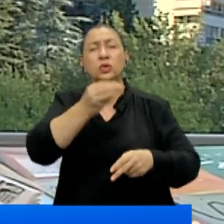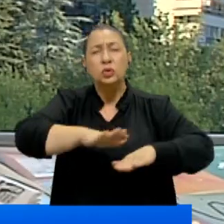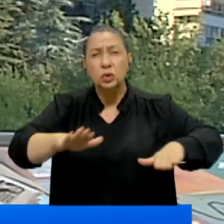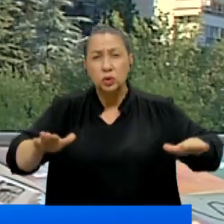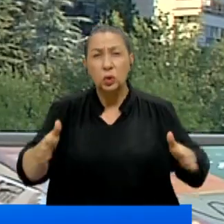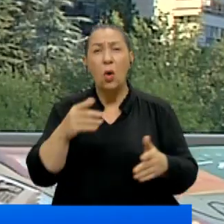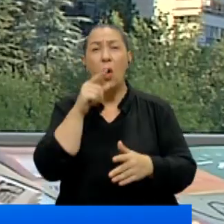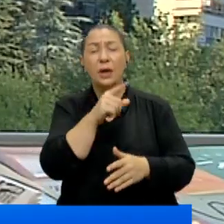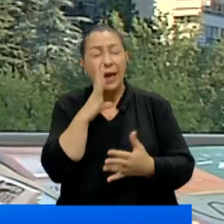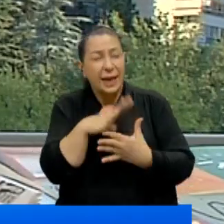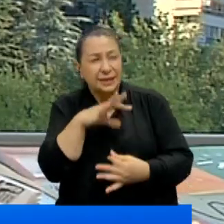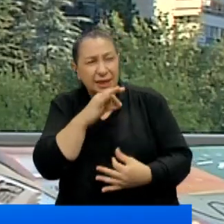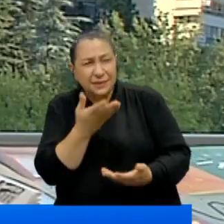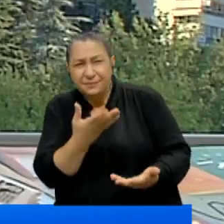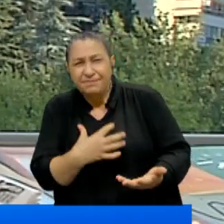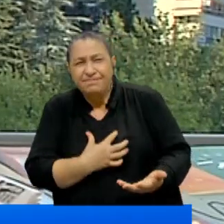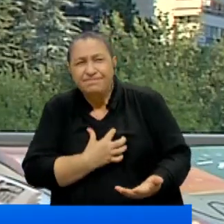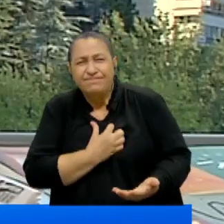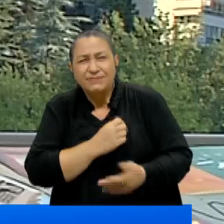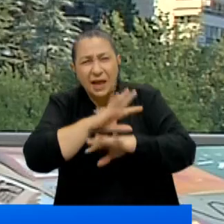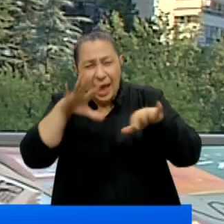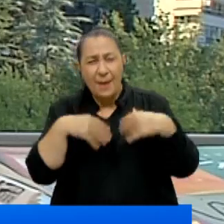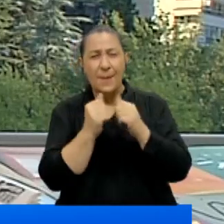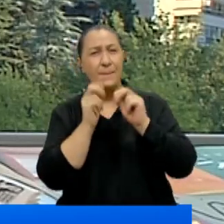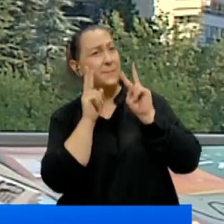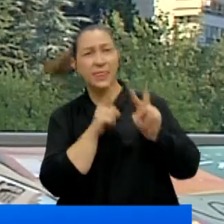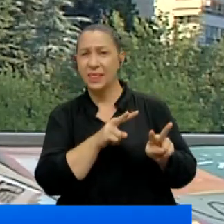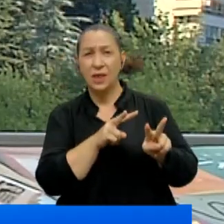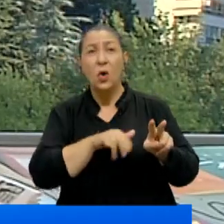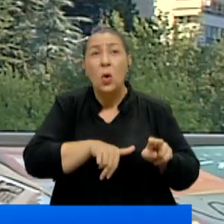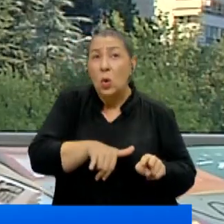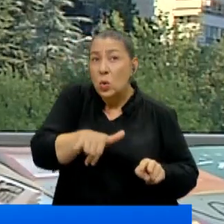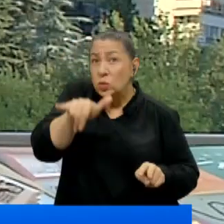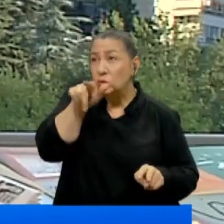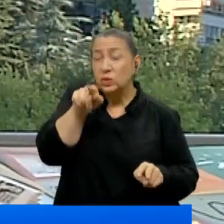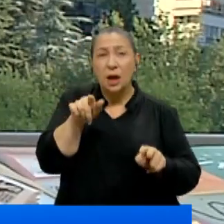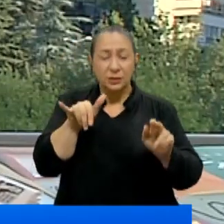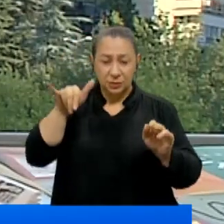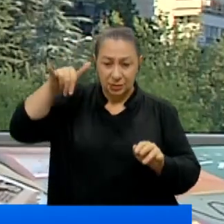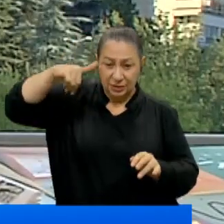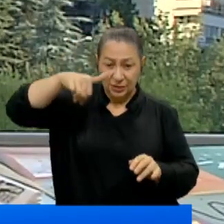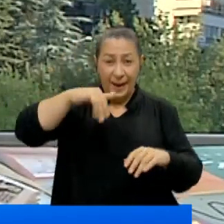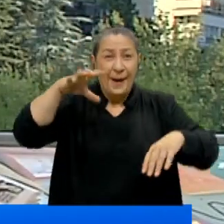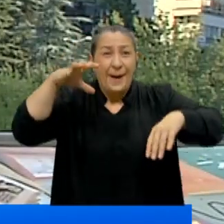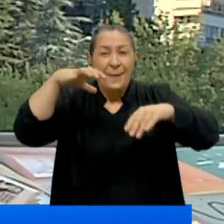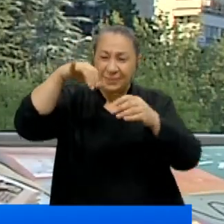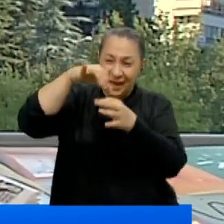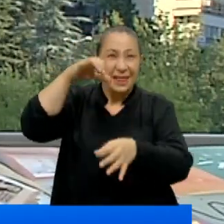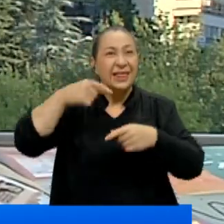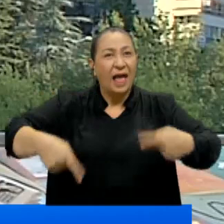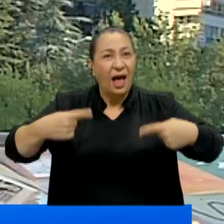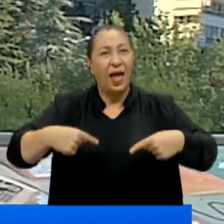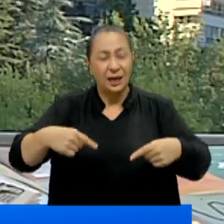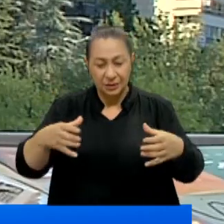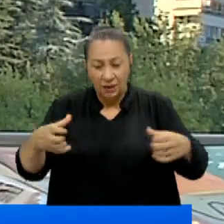çocukları, oradaki insanlık dramını hep birlikte gördük. Uçakların o iniş takımlarına yapışan ve işte